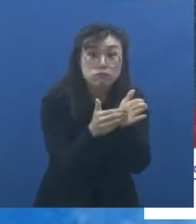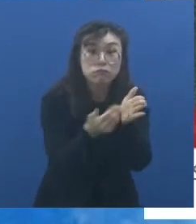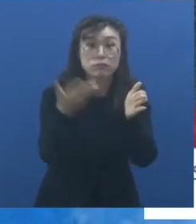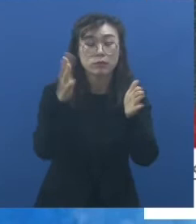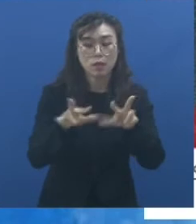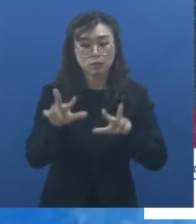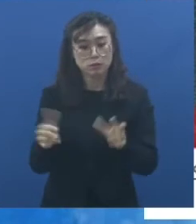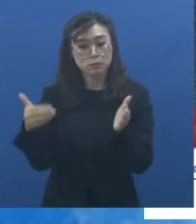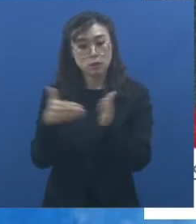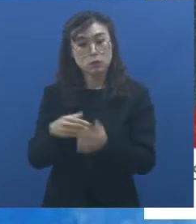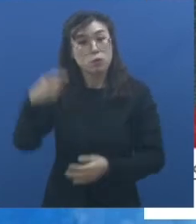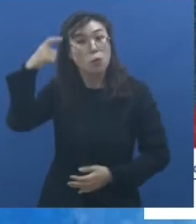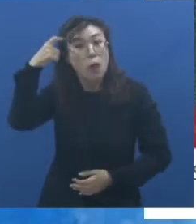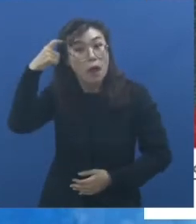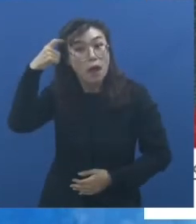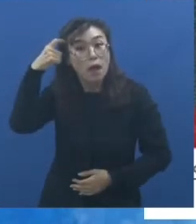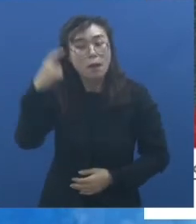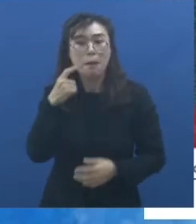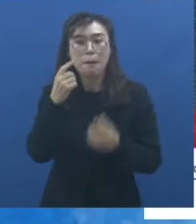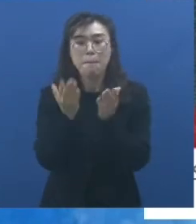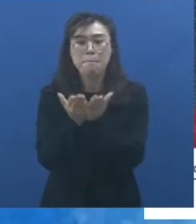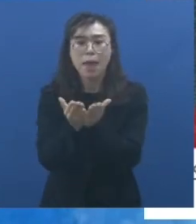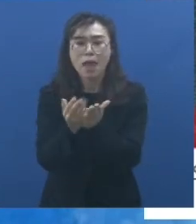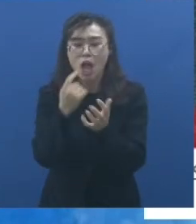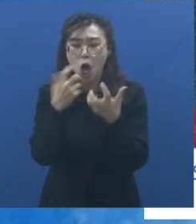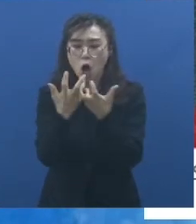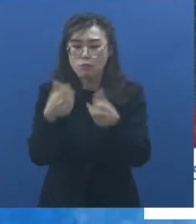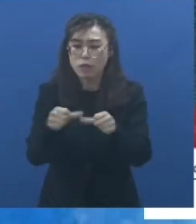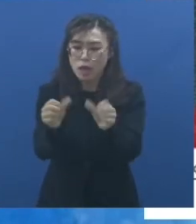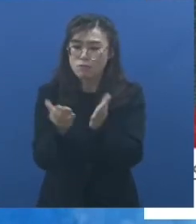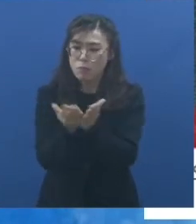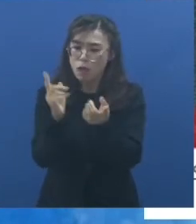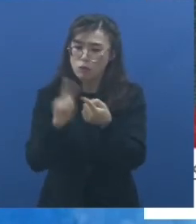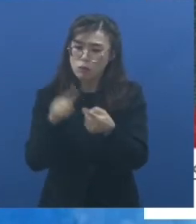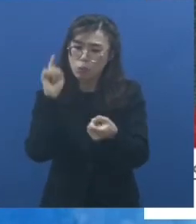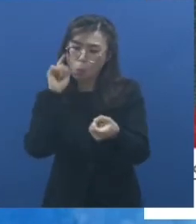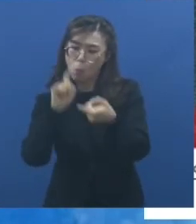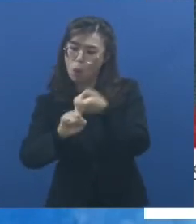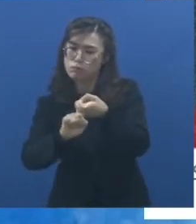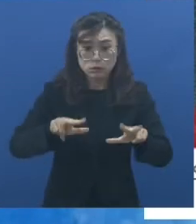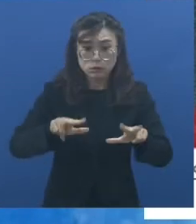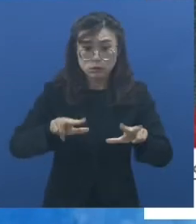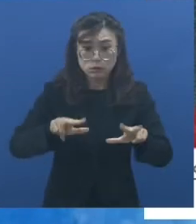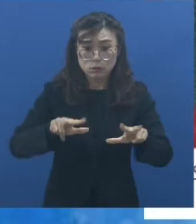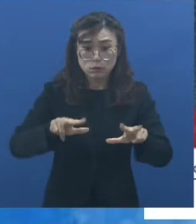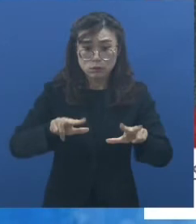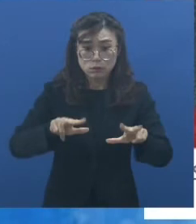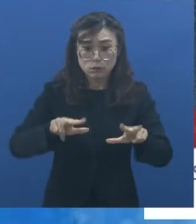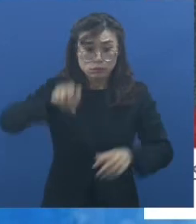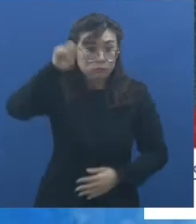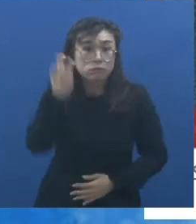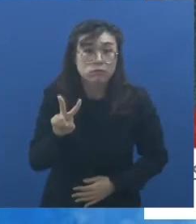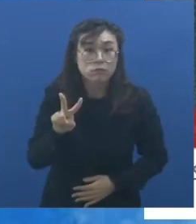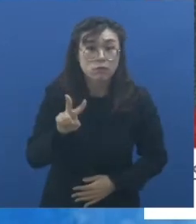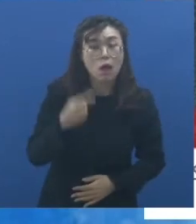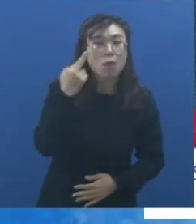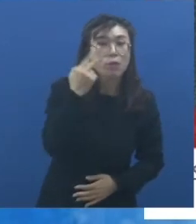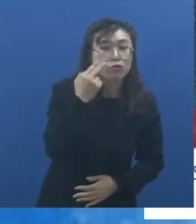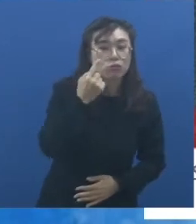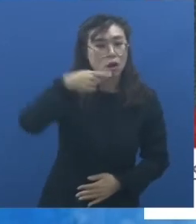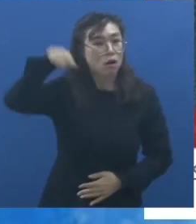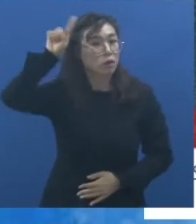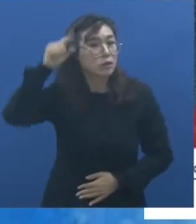별로 이제 그 쇄빙선 이 되는데 관심이 없다가 지금 러시아 도 그렇고 미국도 그렇고 중국도 구조 이런 하라 d